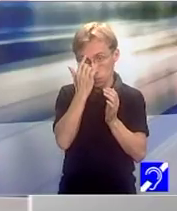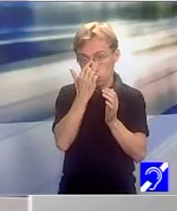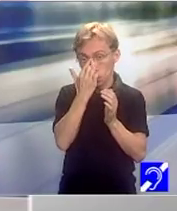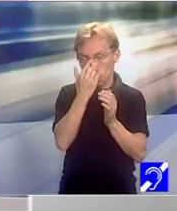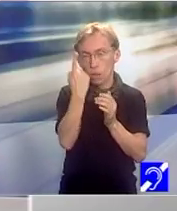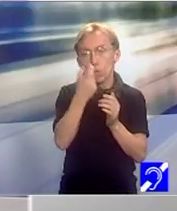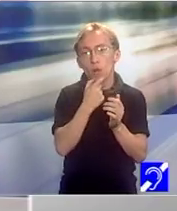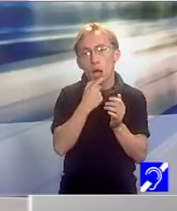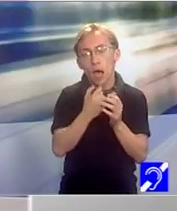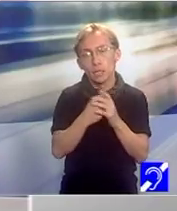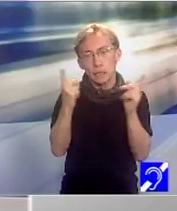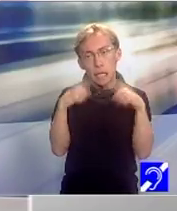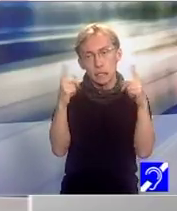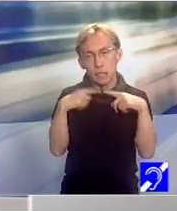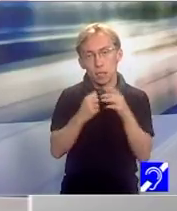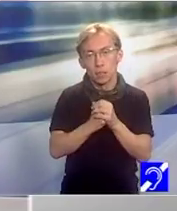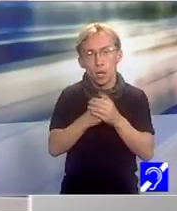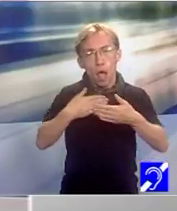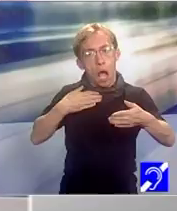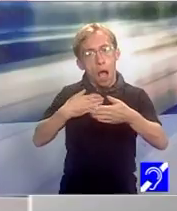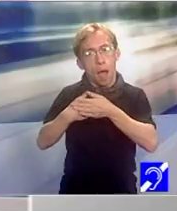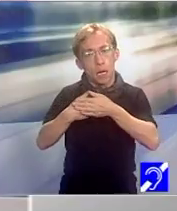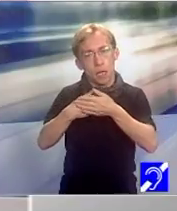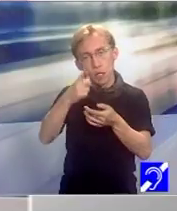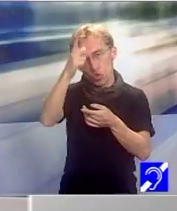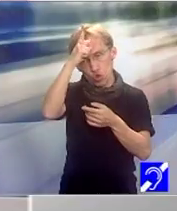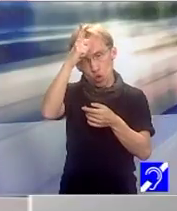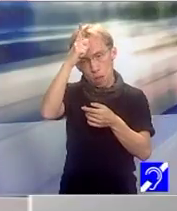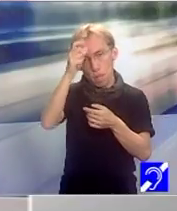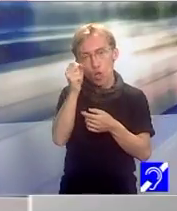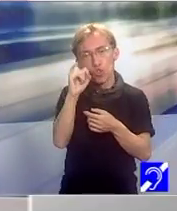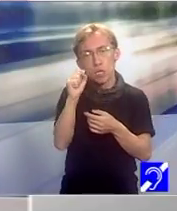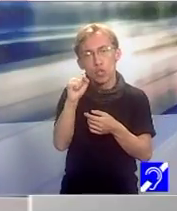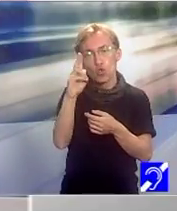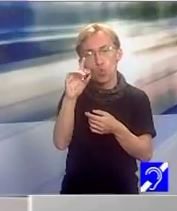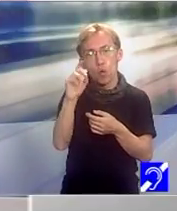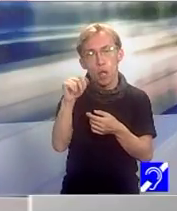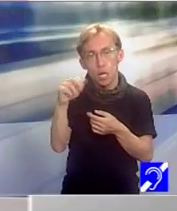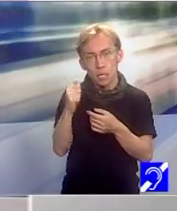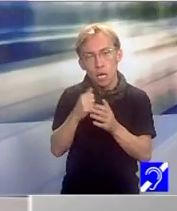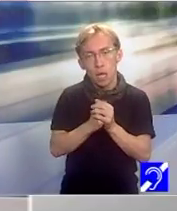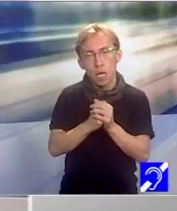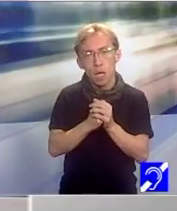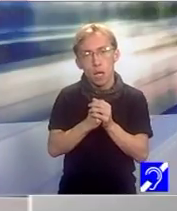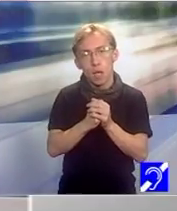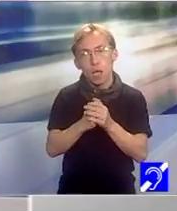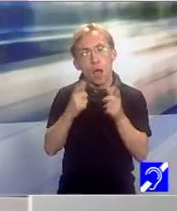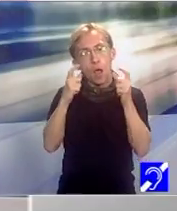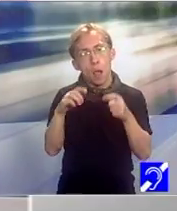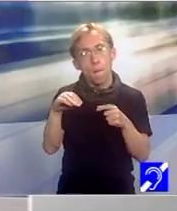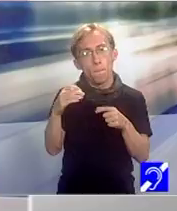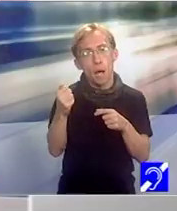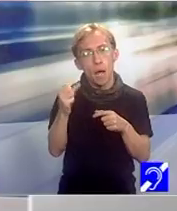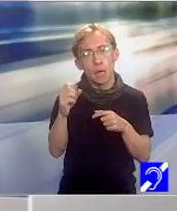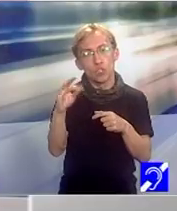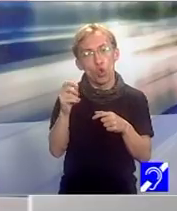Într-un an de zile, alături de Germania și Suedia, sunt membră la The Mastocytosis Society, cel mai înalt for de